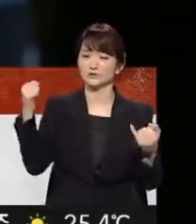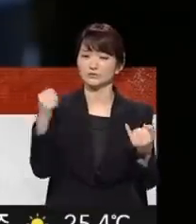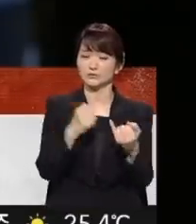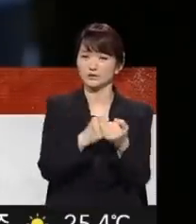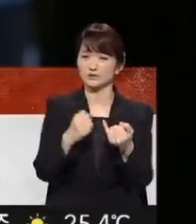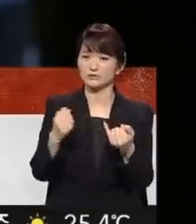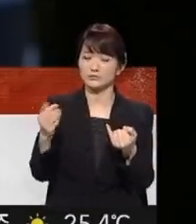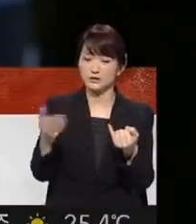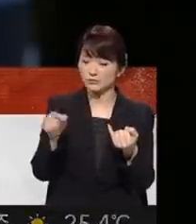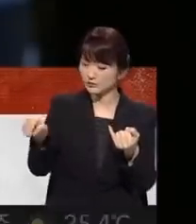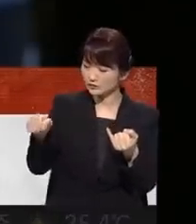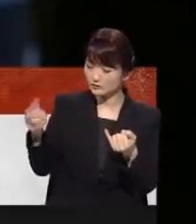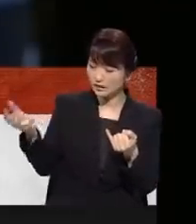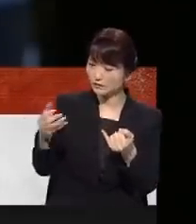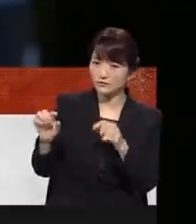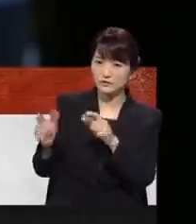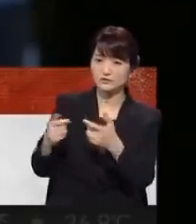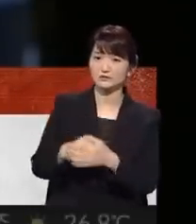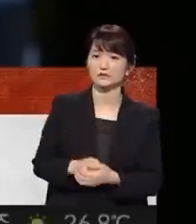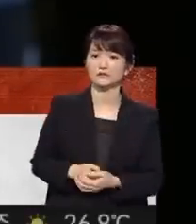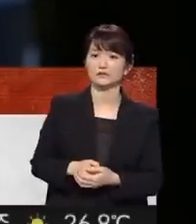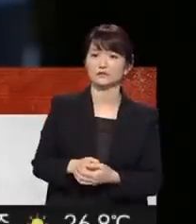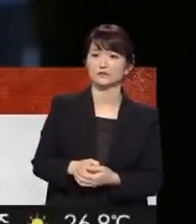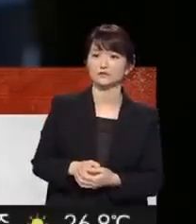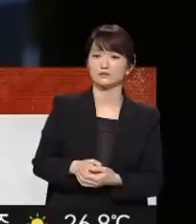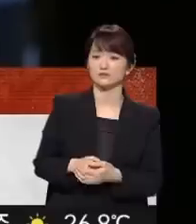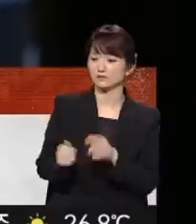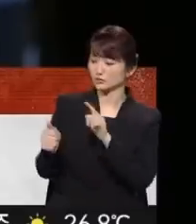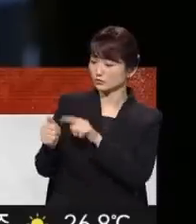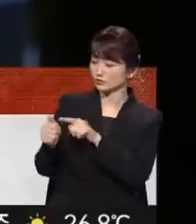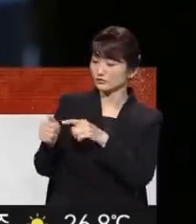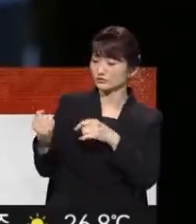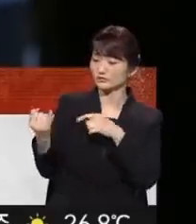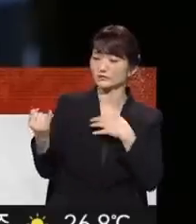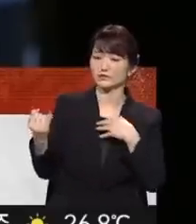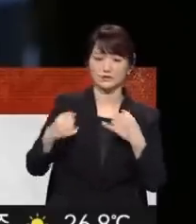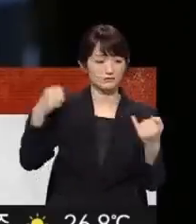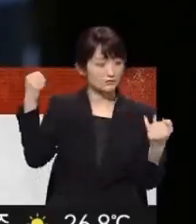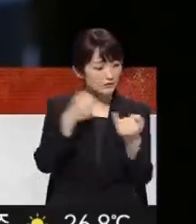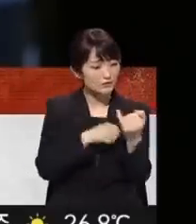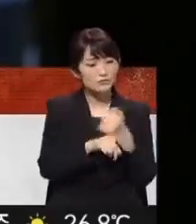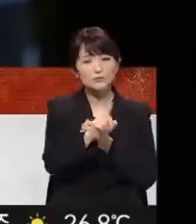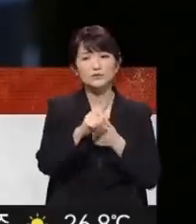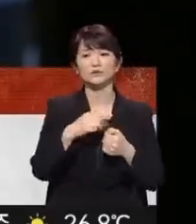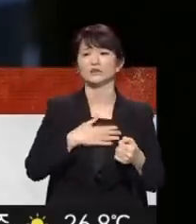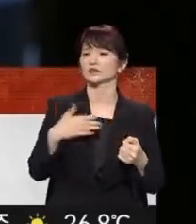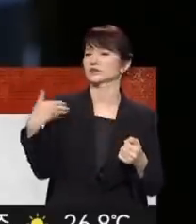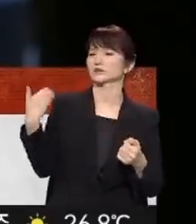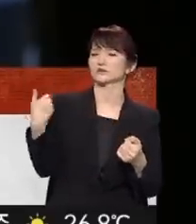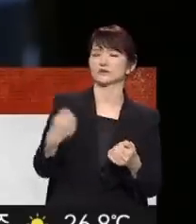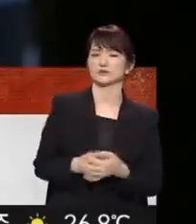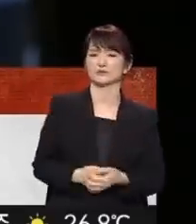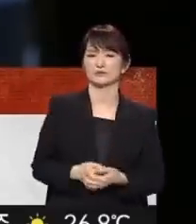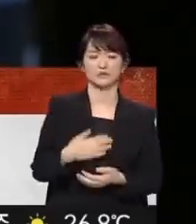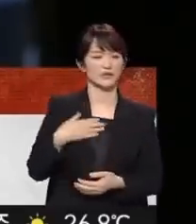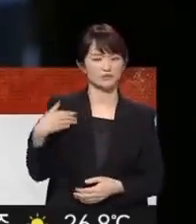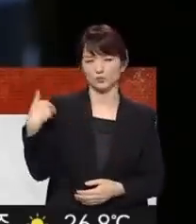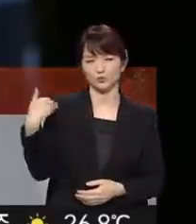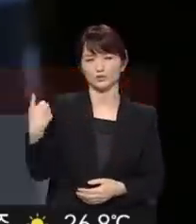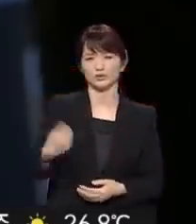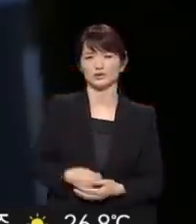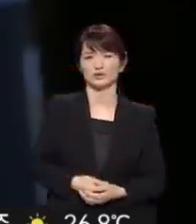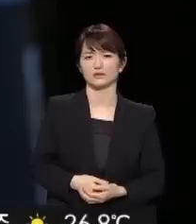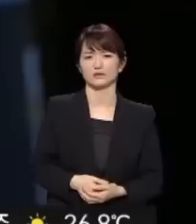야, 나도 한번 물어보자. 너는 나를 그렇게 왜 때렸냐? 나도 모르지. 근데 내가 왜 그렇게 때렸는지를 나도